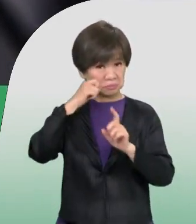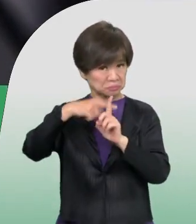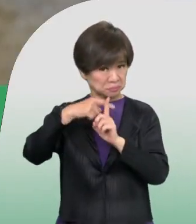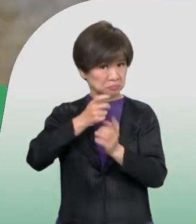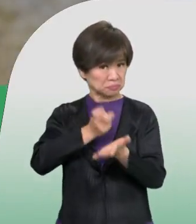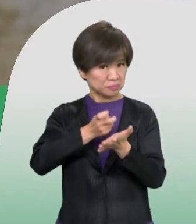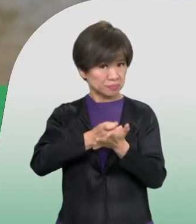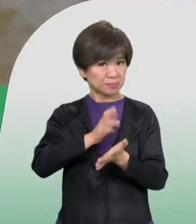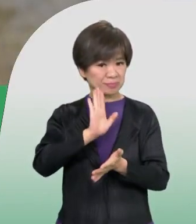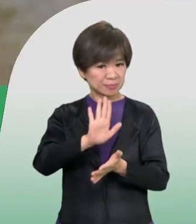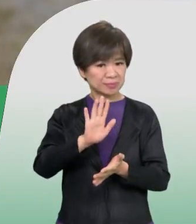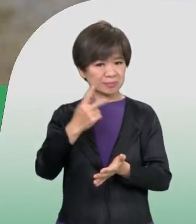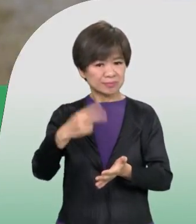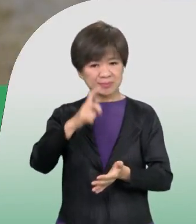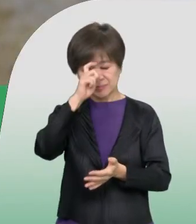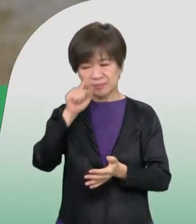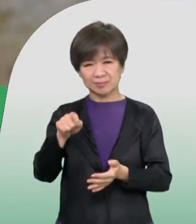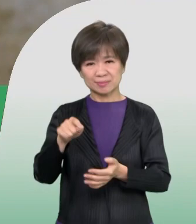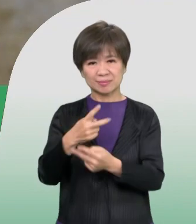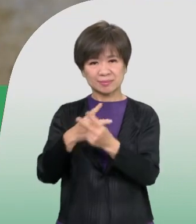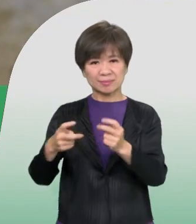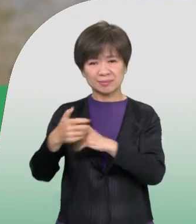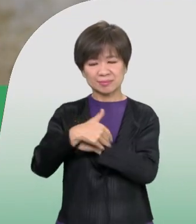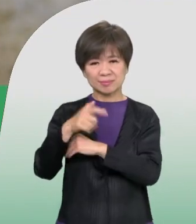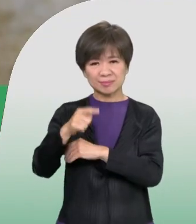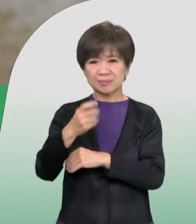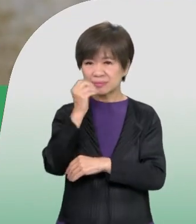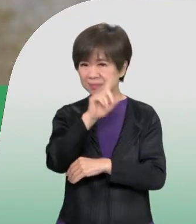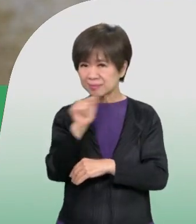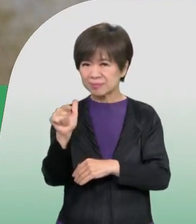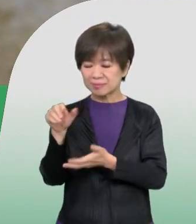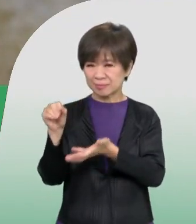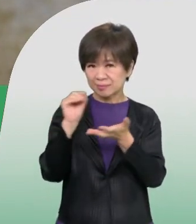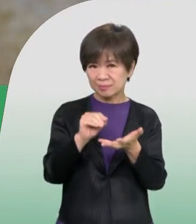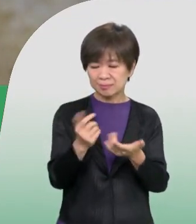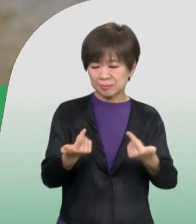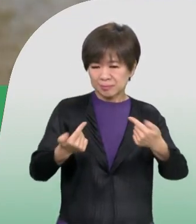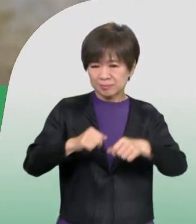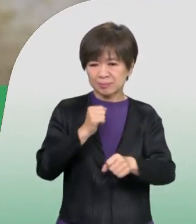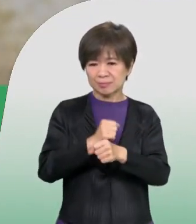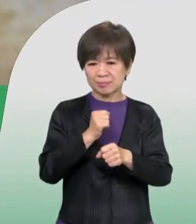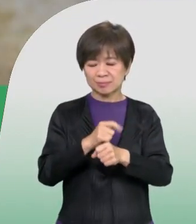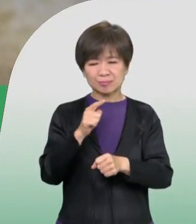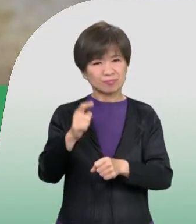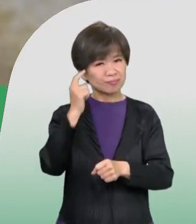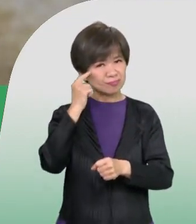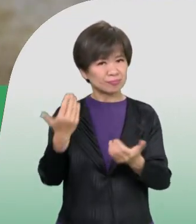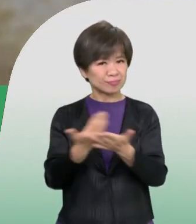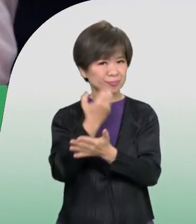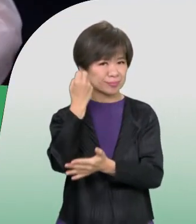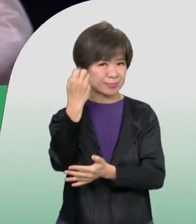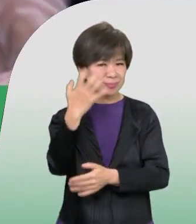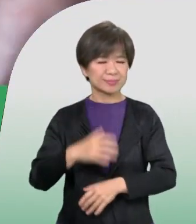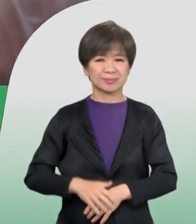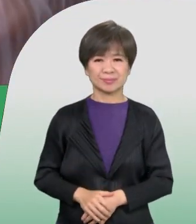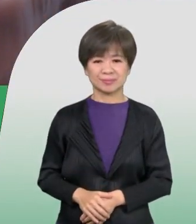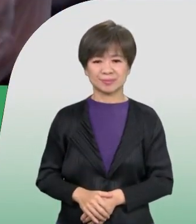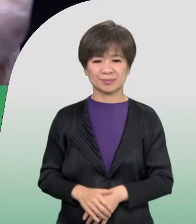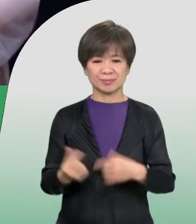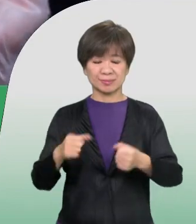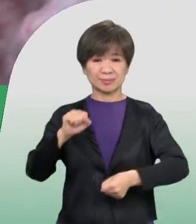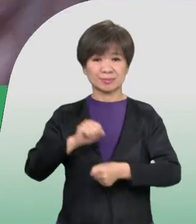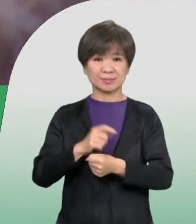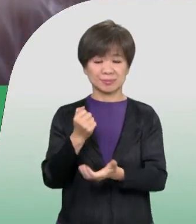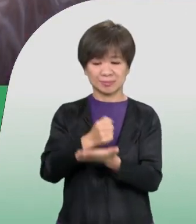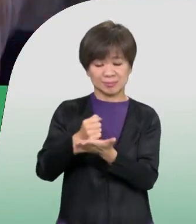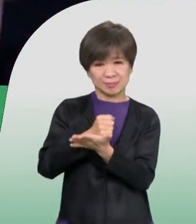求之外，今天还希望结合菜体客家庄的食材，本客家料理实在有更多的可能同想象，像是加入擂